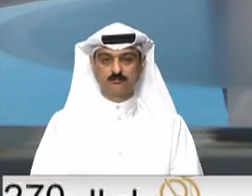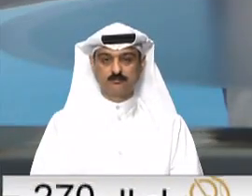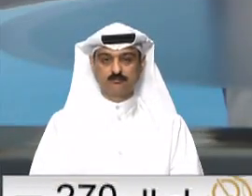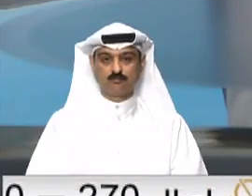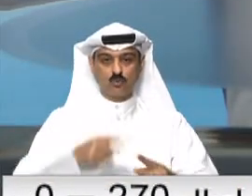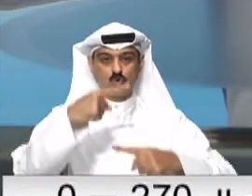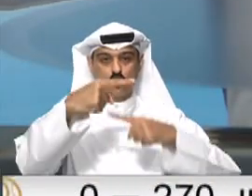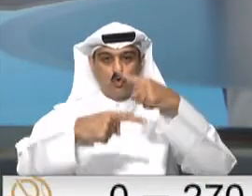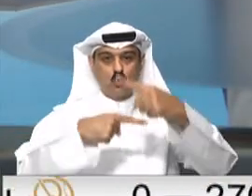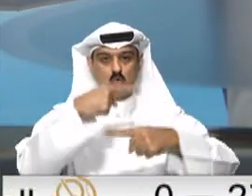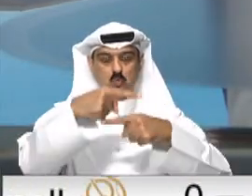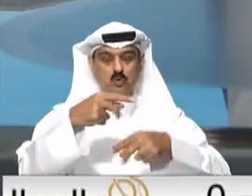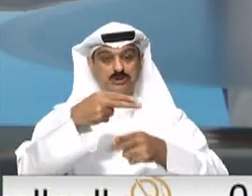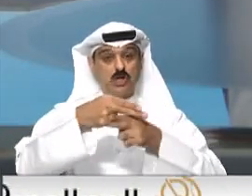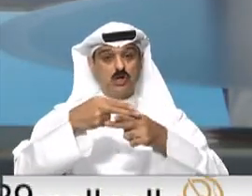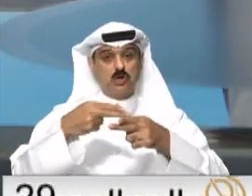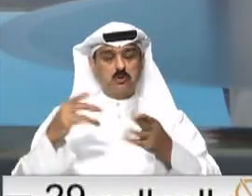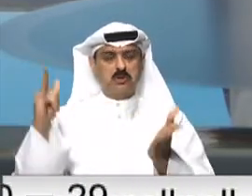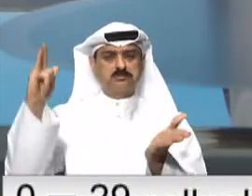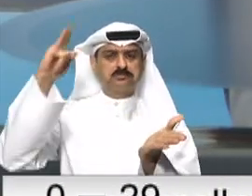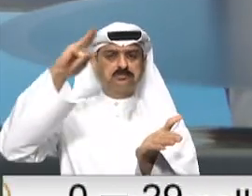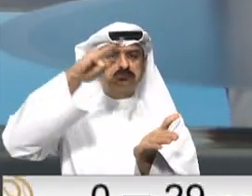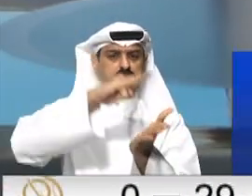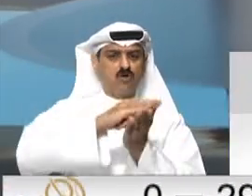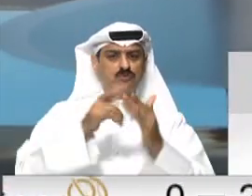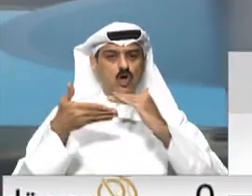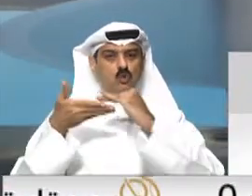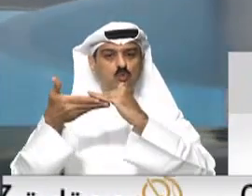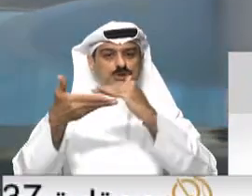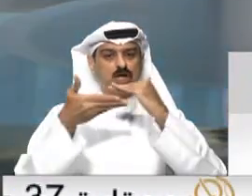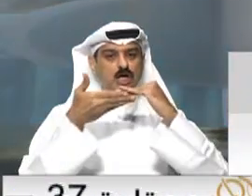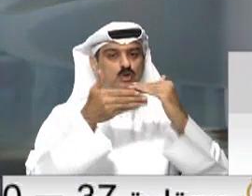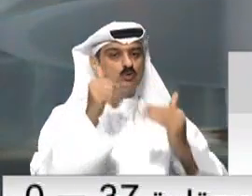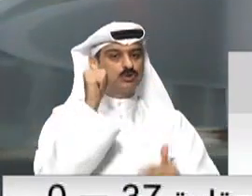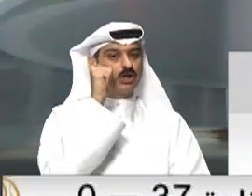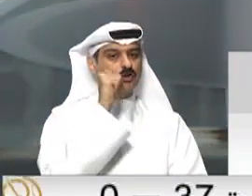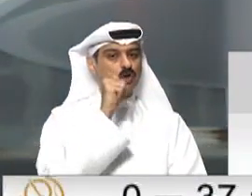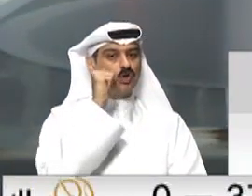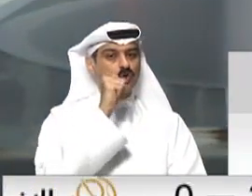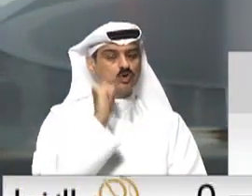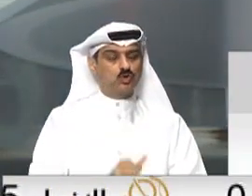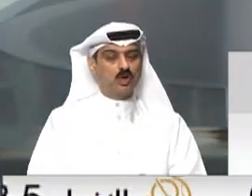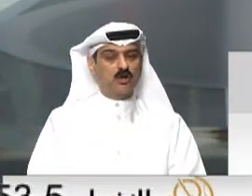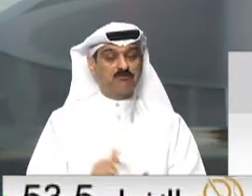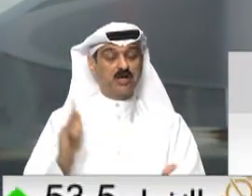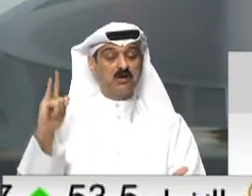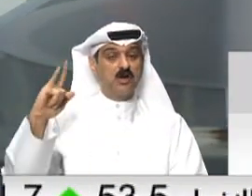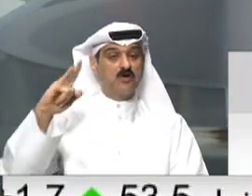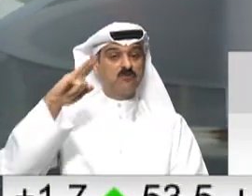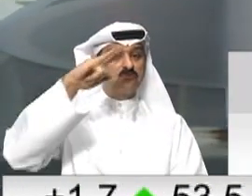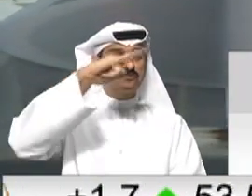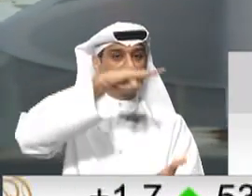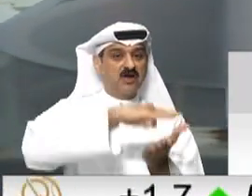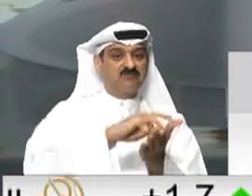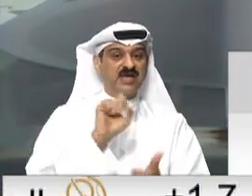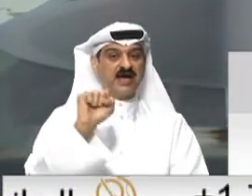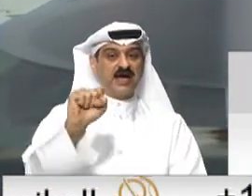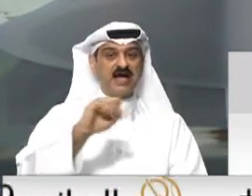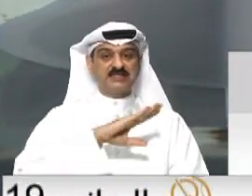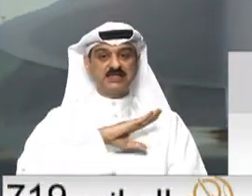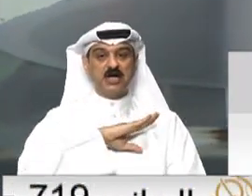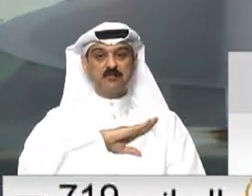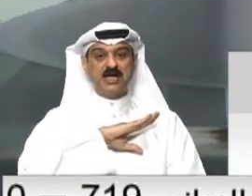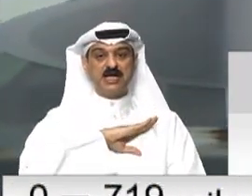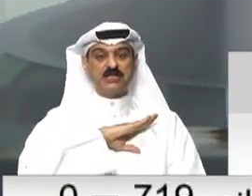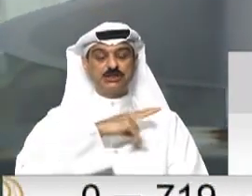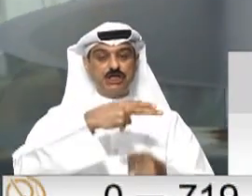يواصل الجسر الجوي الكويتي إرسال المساعدة الإنسانية إلى السودان الشقيق مع تسيير طائرة تابعة للقوة الجوية الكويتية صباح